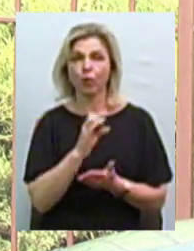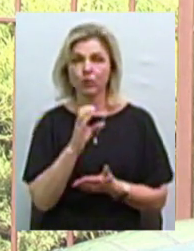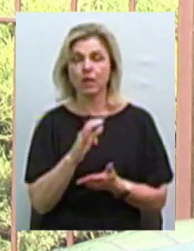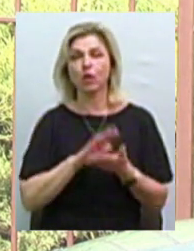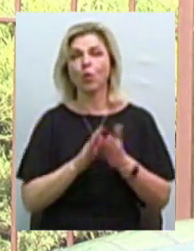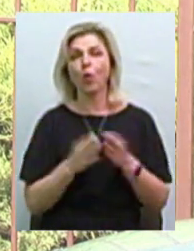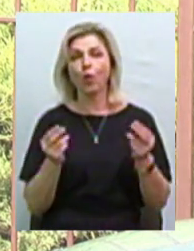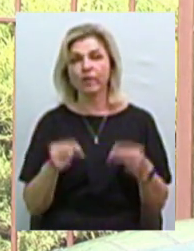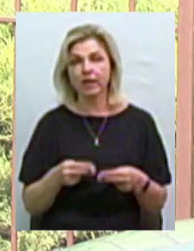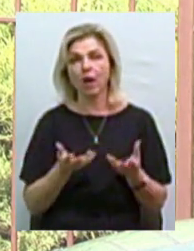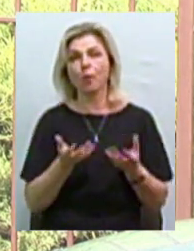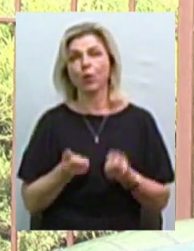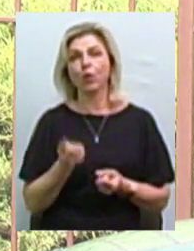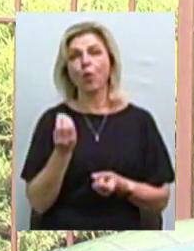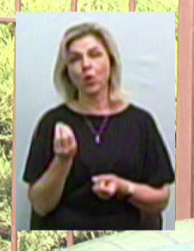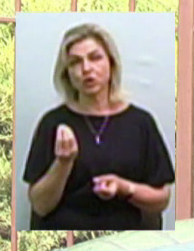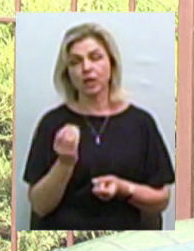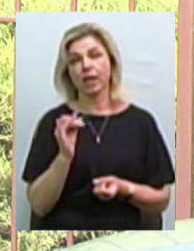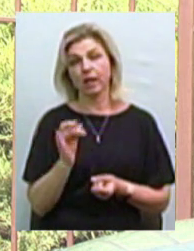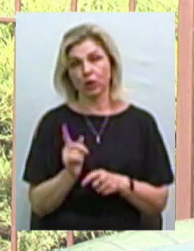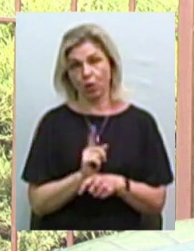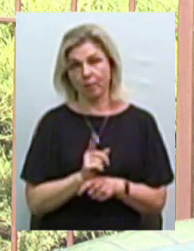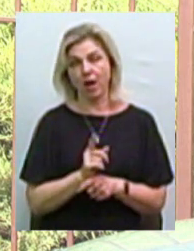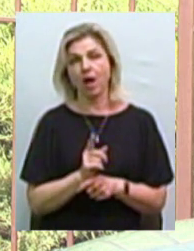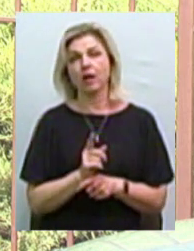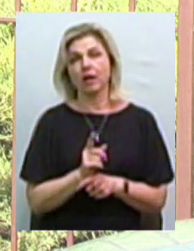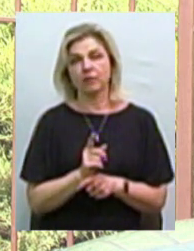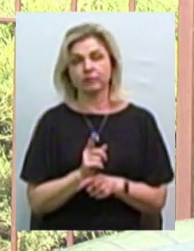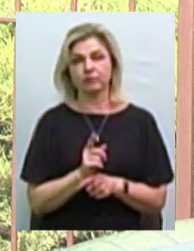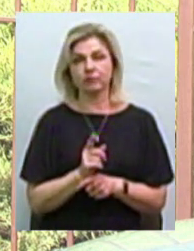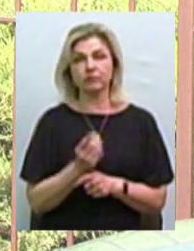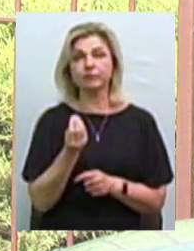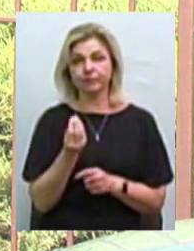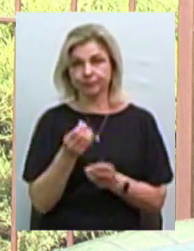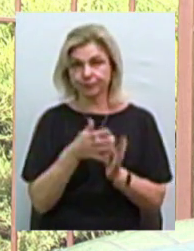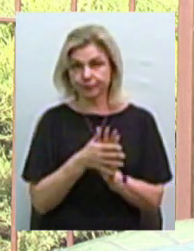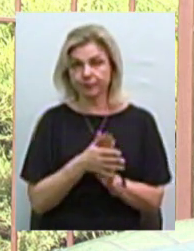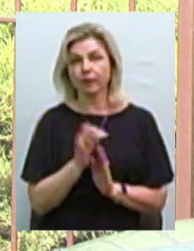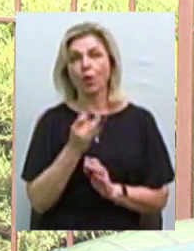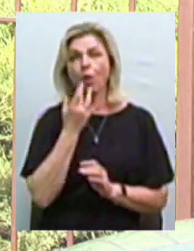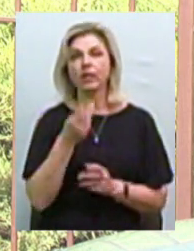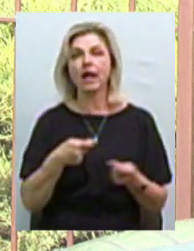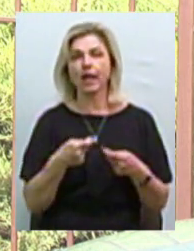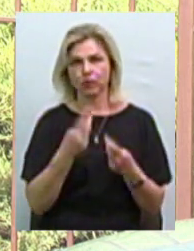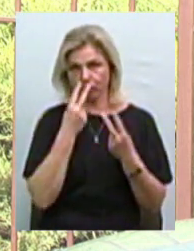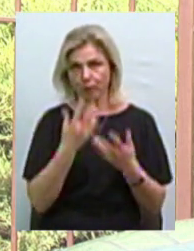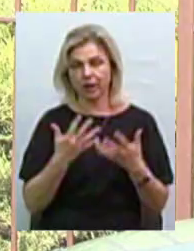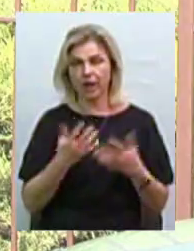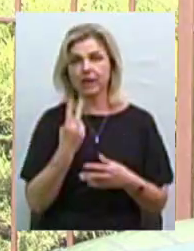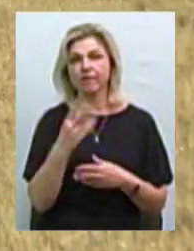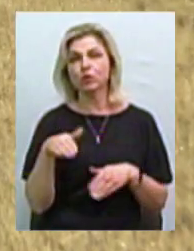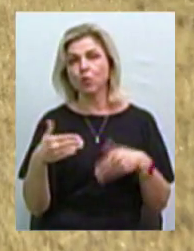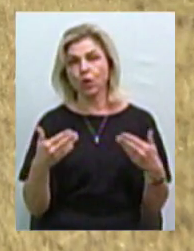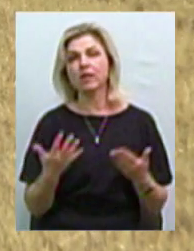договір, отримати кошти і нормально розпорядитися. І коли цей ринок в білу, то обидві сторони